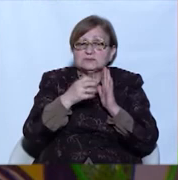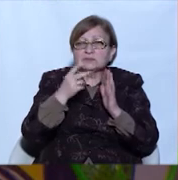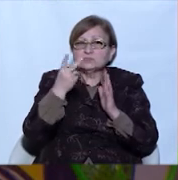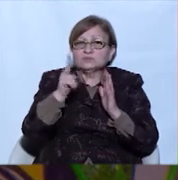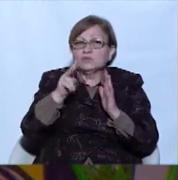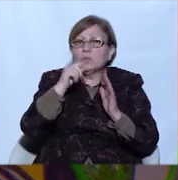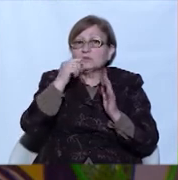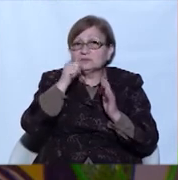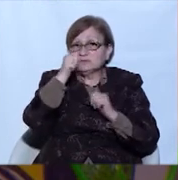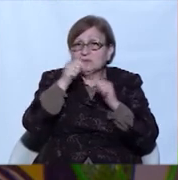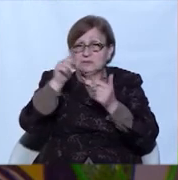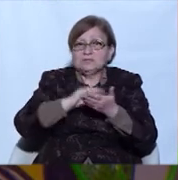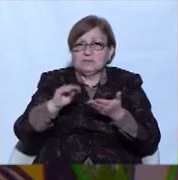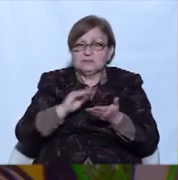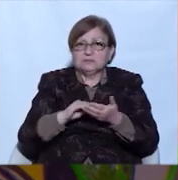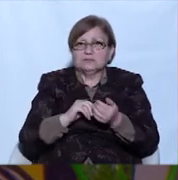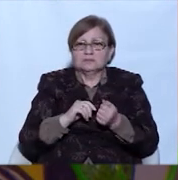1922 წელს და